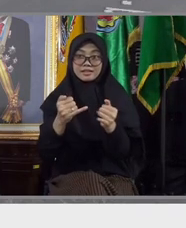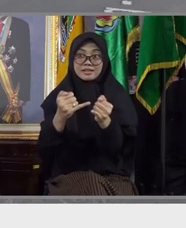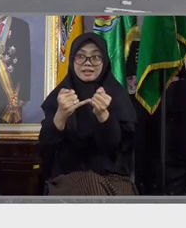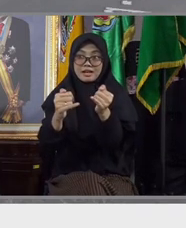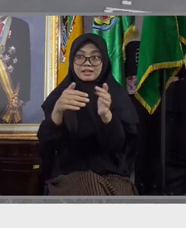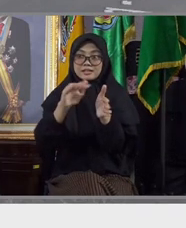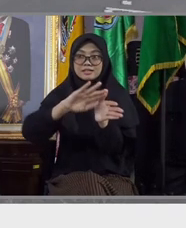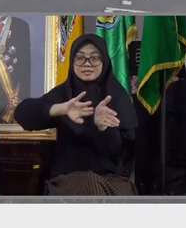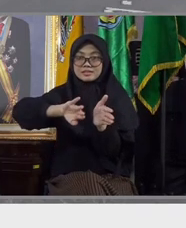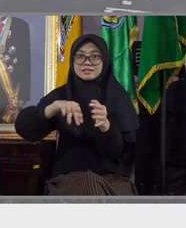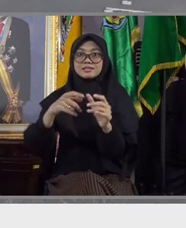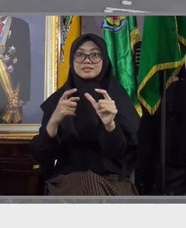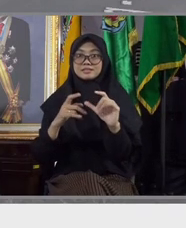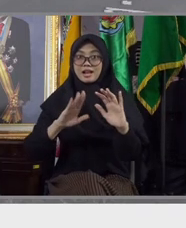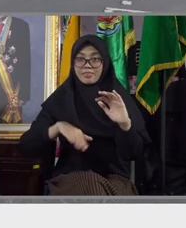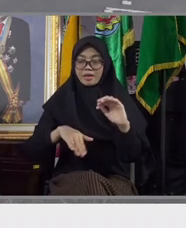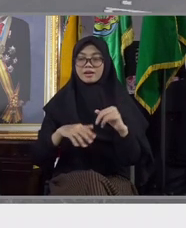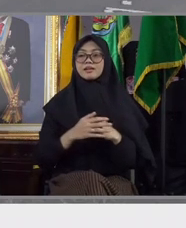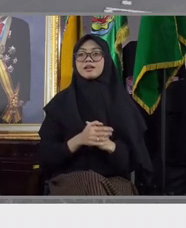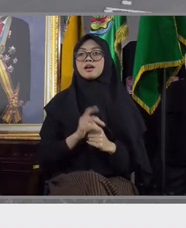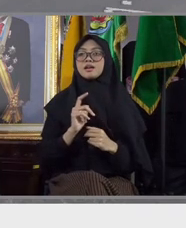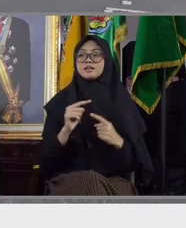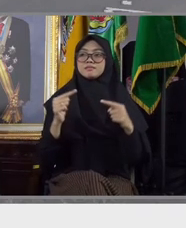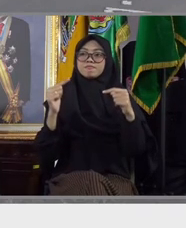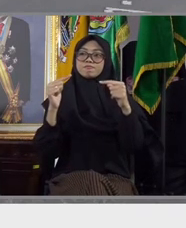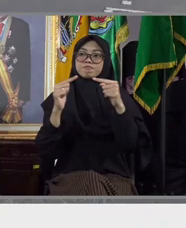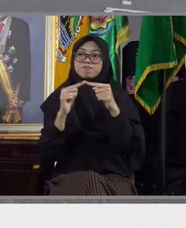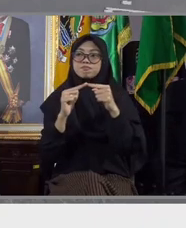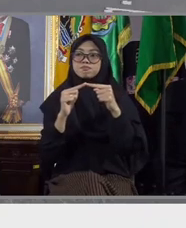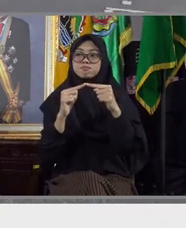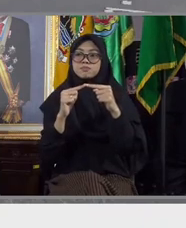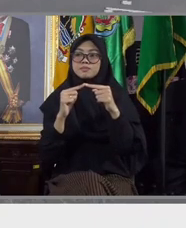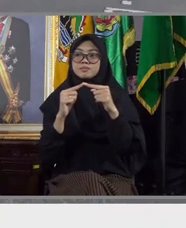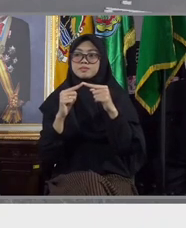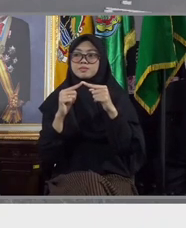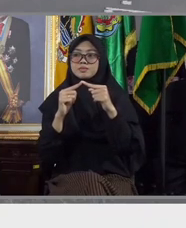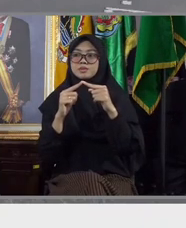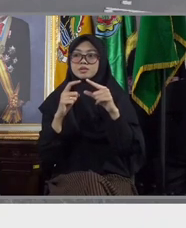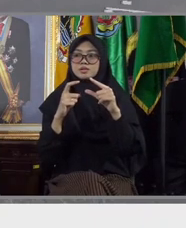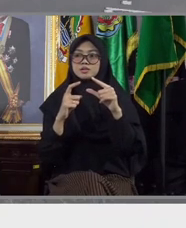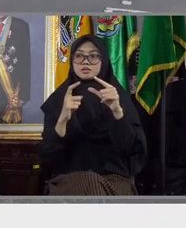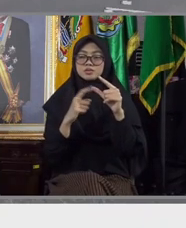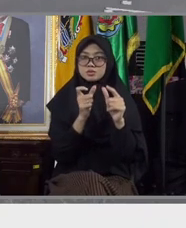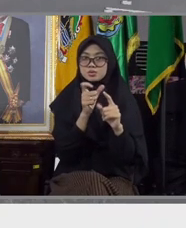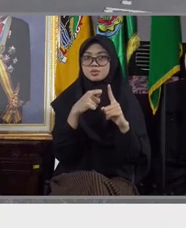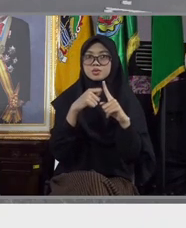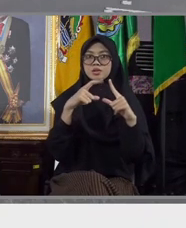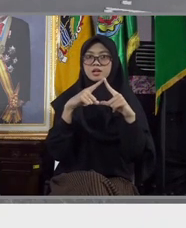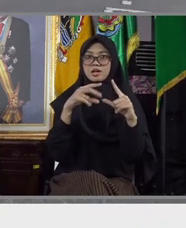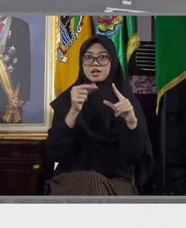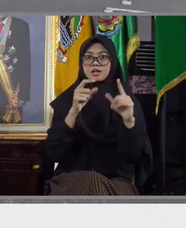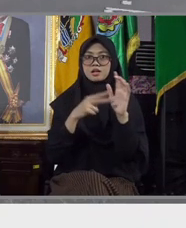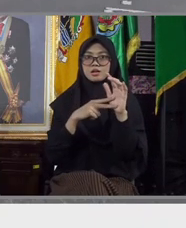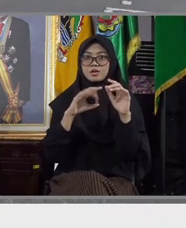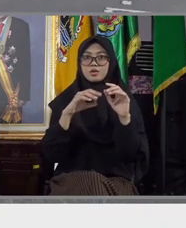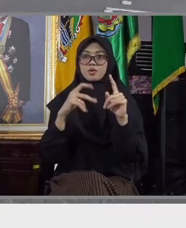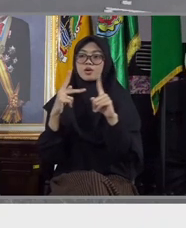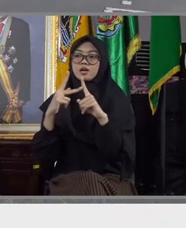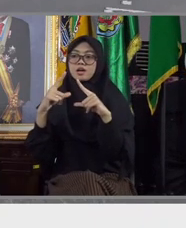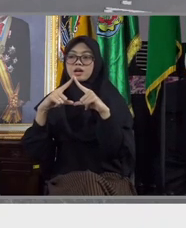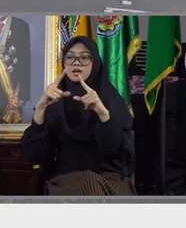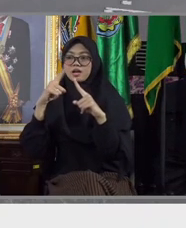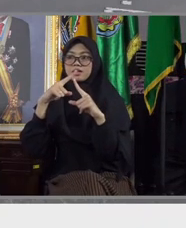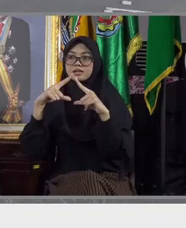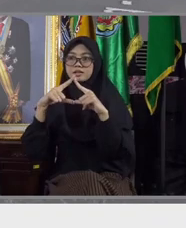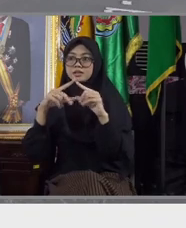itu ada perempatan yang satu menghubungkan arteri Soekarno-Hatta dan satu lagi menghubungkan daerah baru namanya